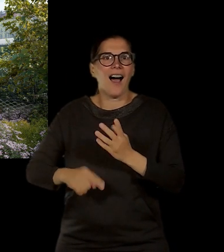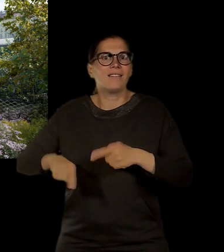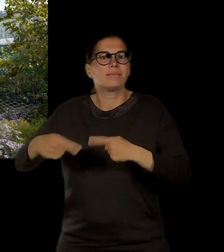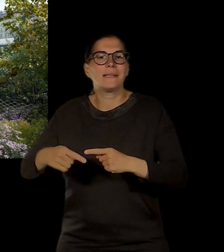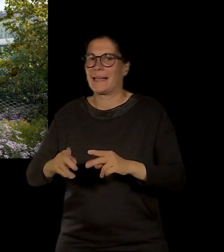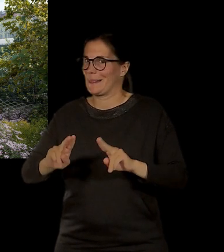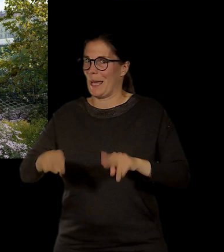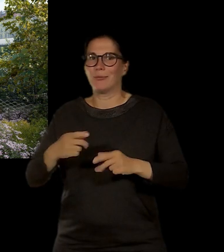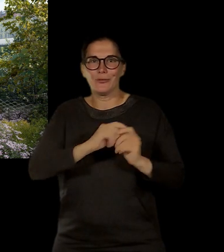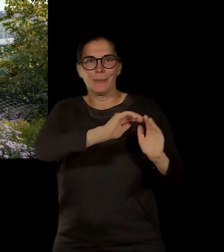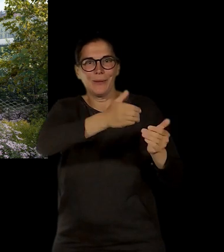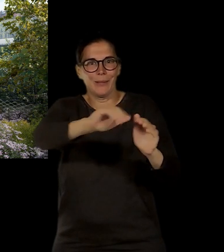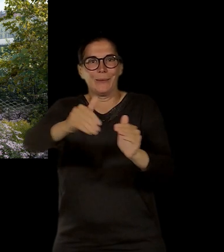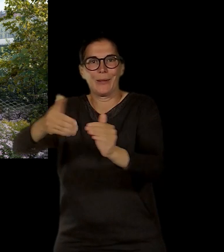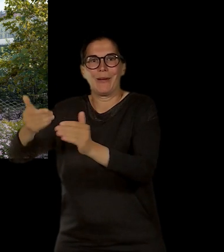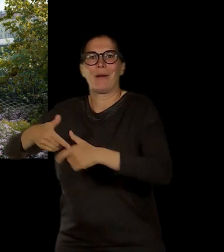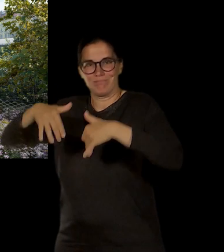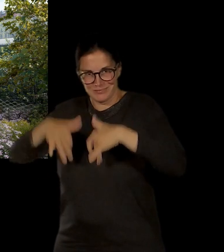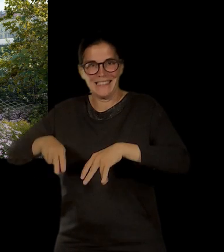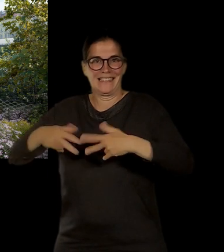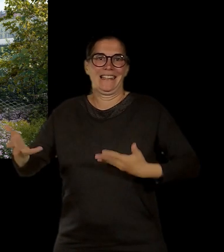minimalizujete. A